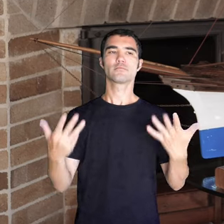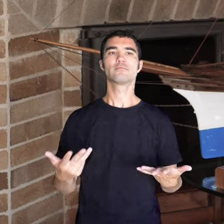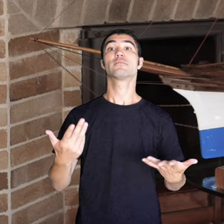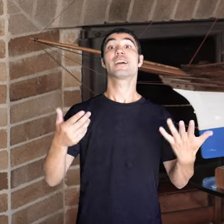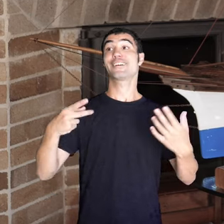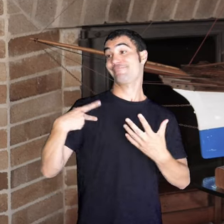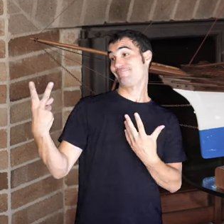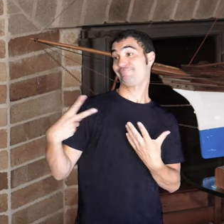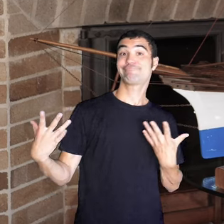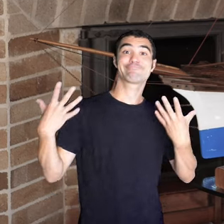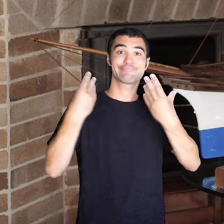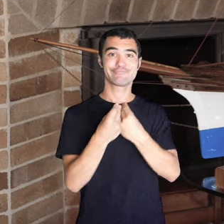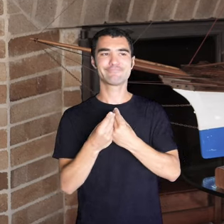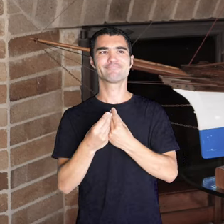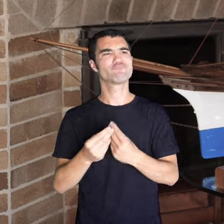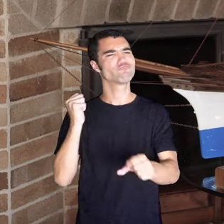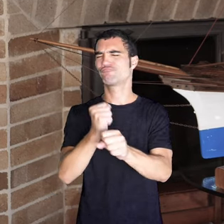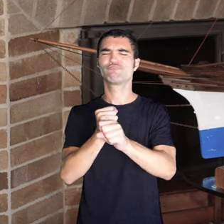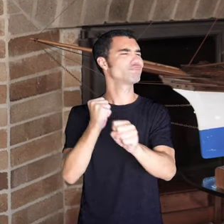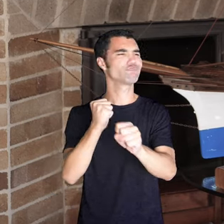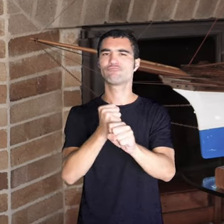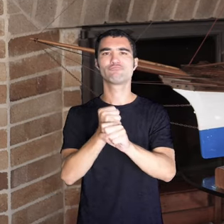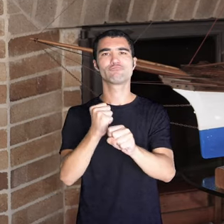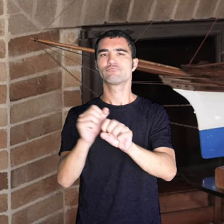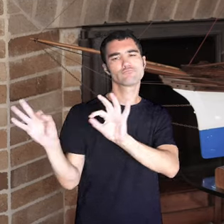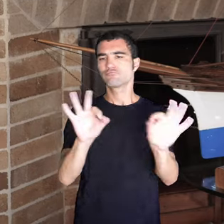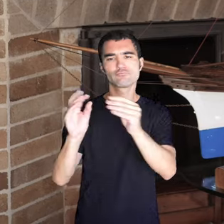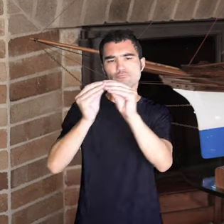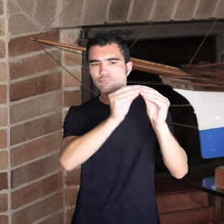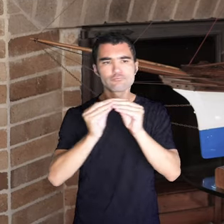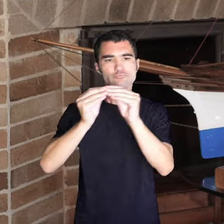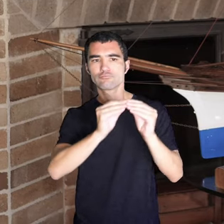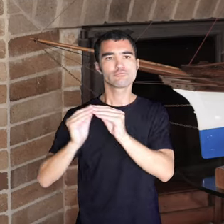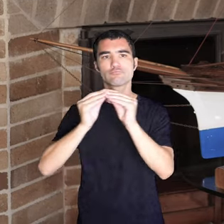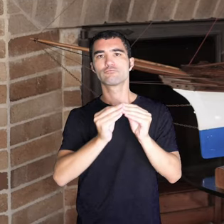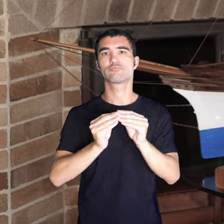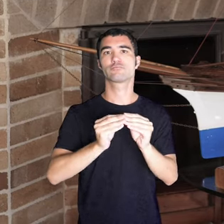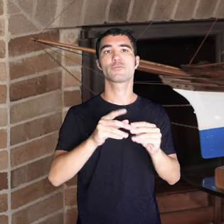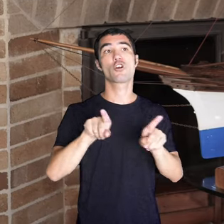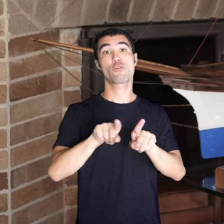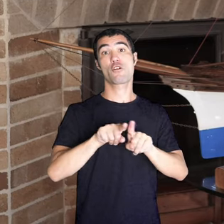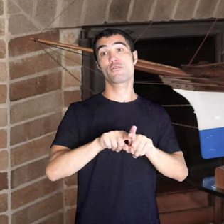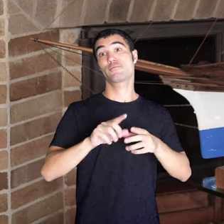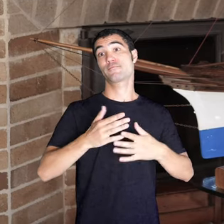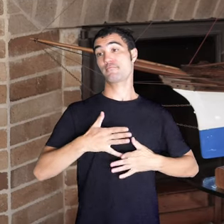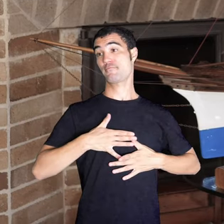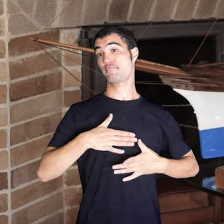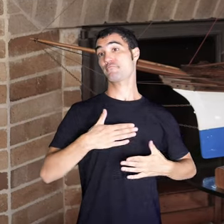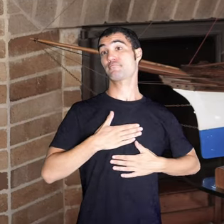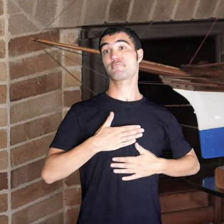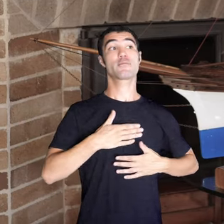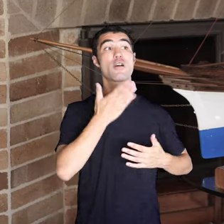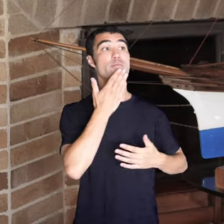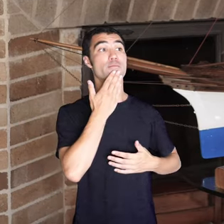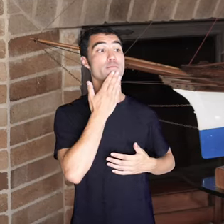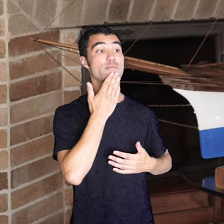I amb ell pues, vaig fer tota la feina de reparacions, pintura més aviat de pròpies de... Fins